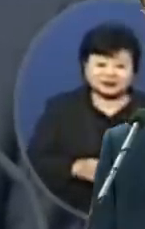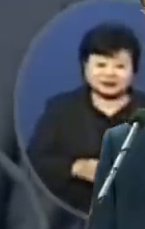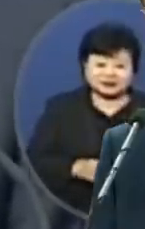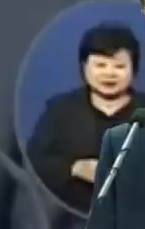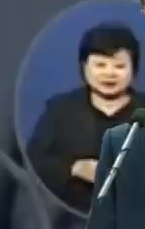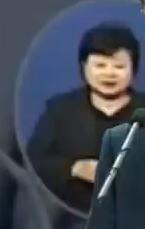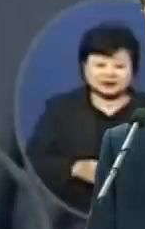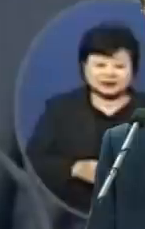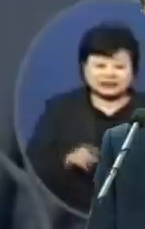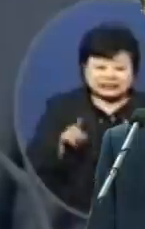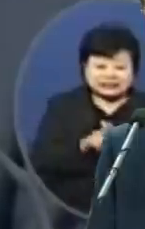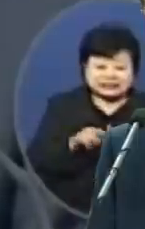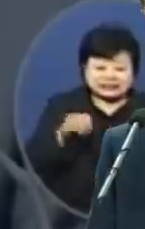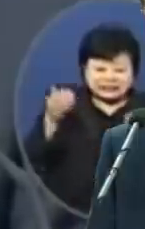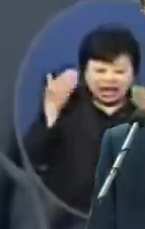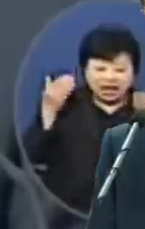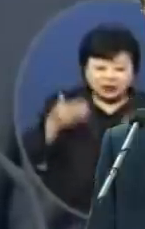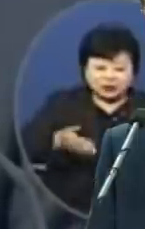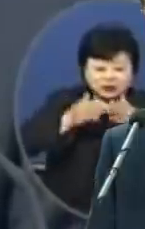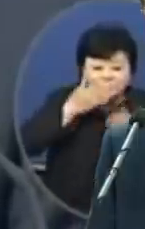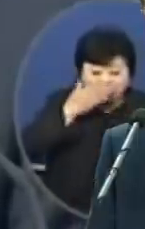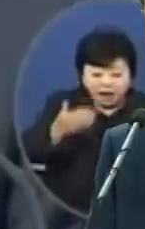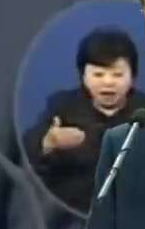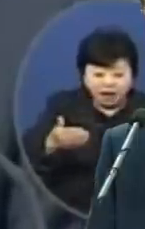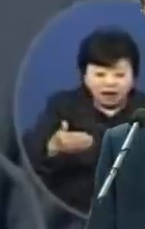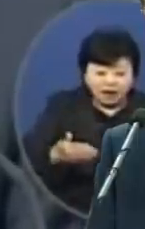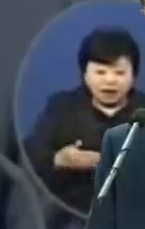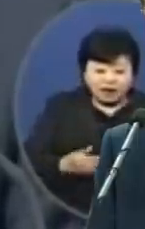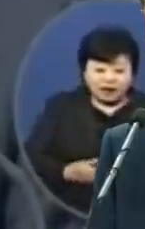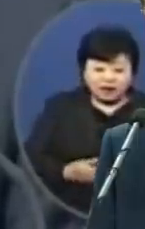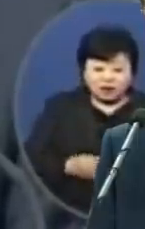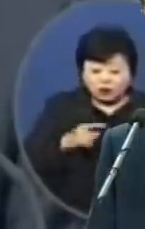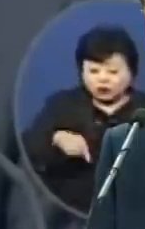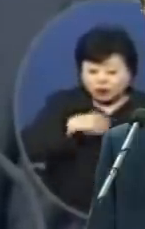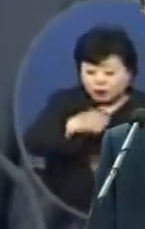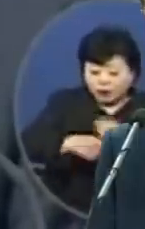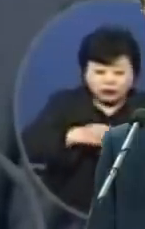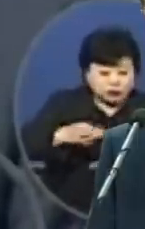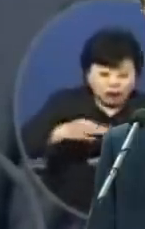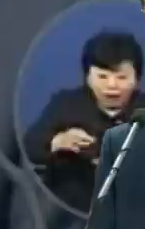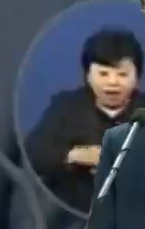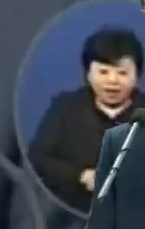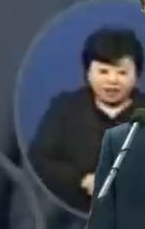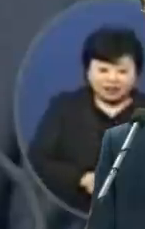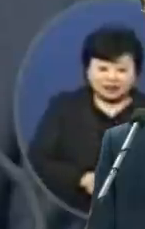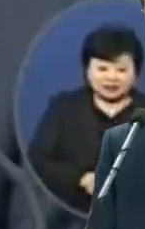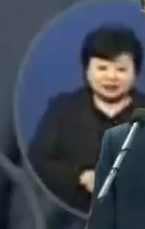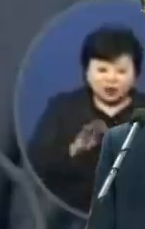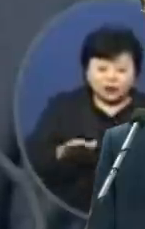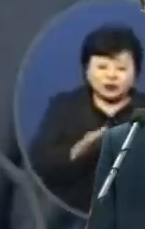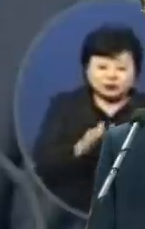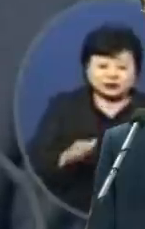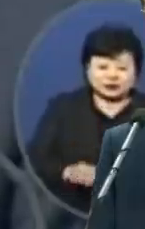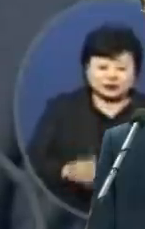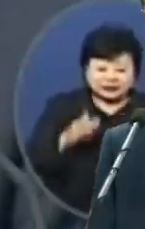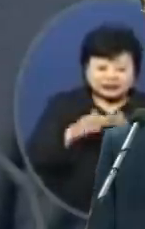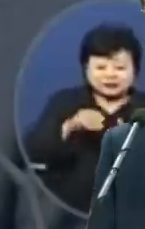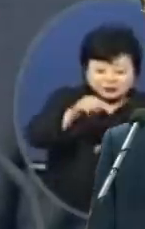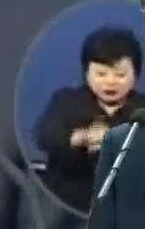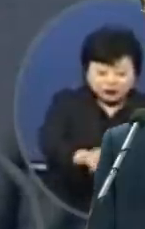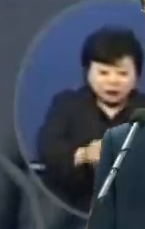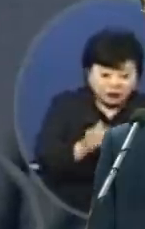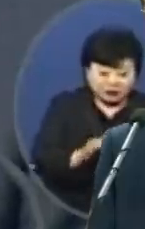수 있겠지요. 그럼 여기인데 남은 집을 마음대로 내가 들어와서 할 수 있냐니까 오늘부터 이 집을